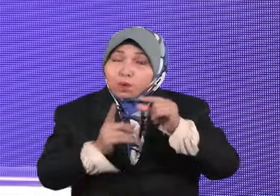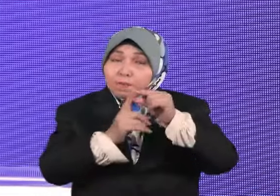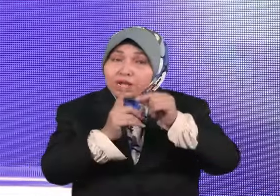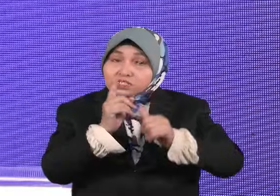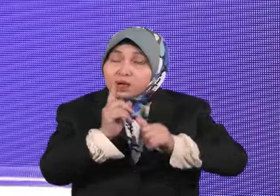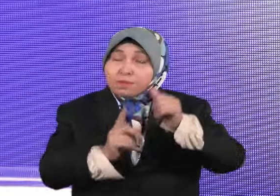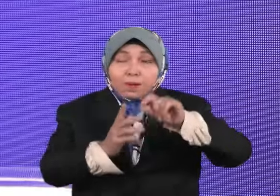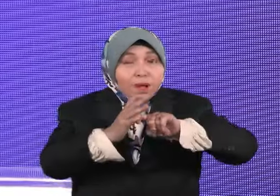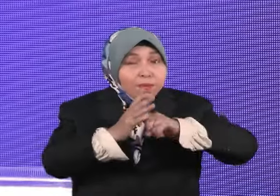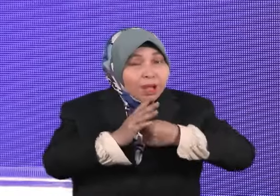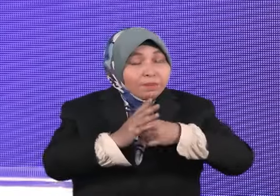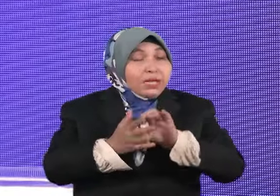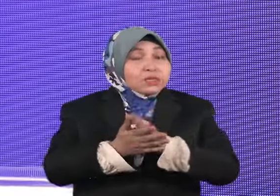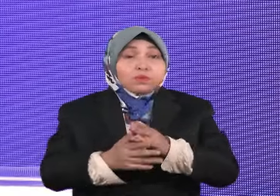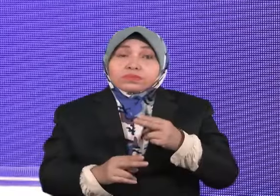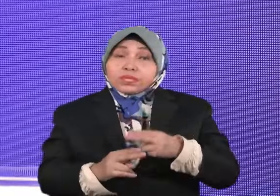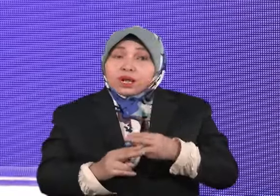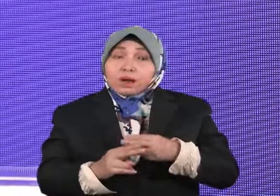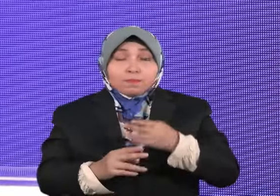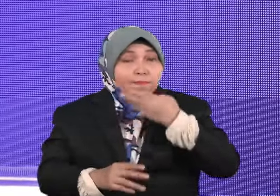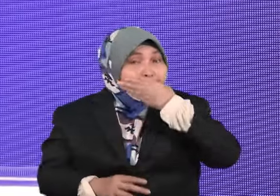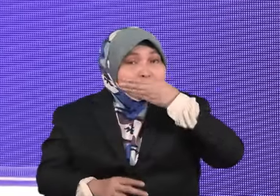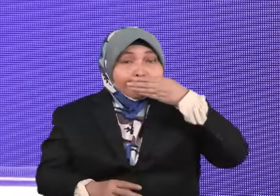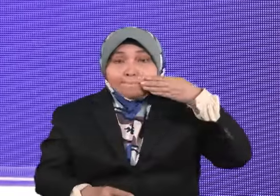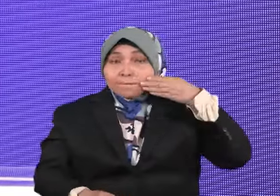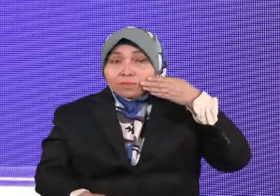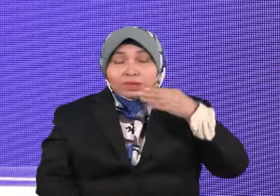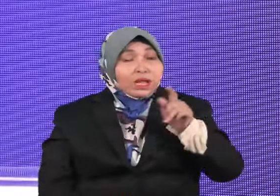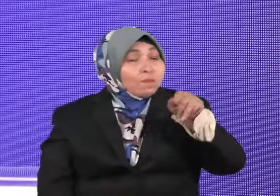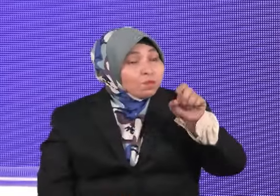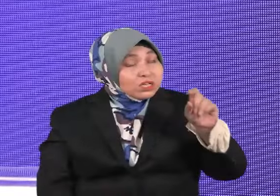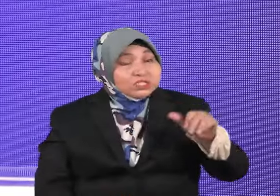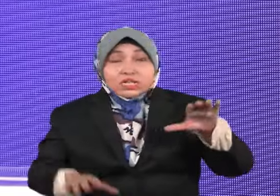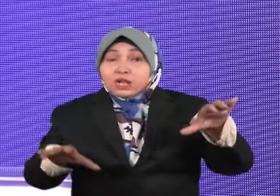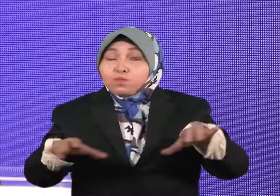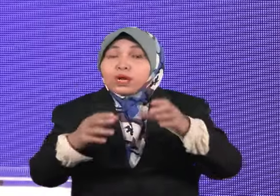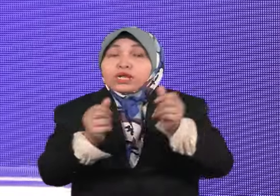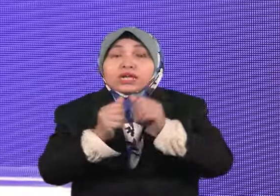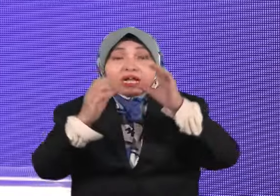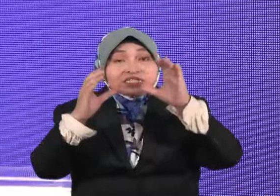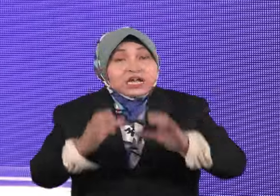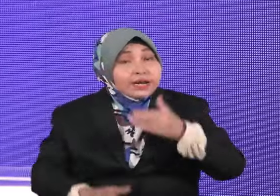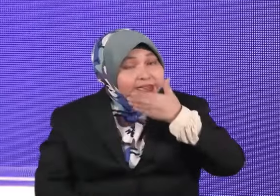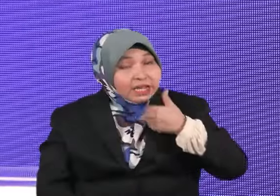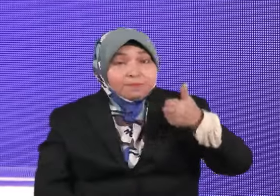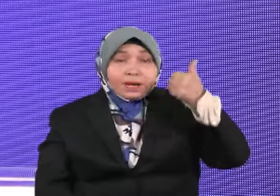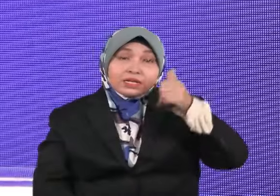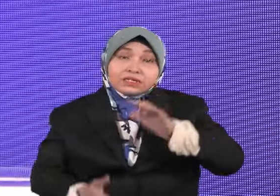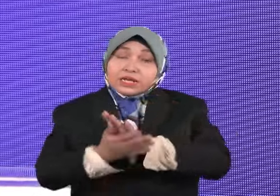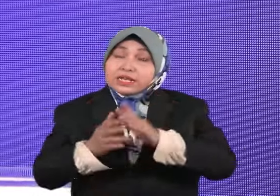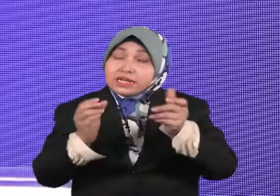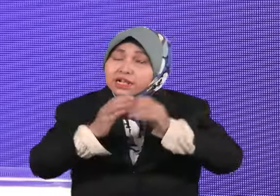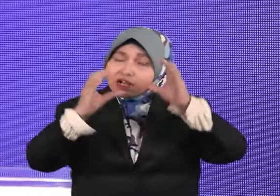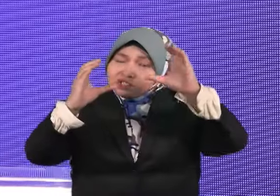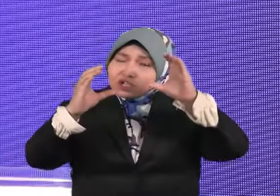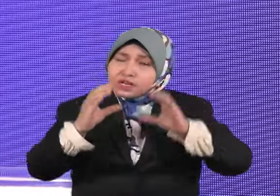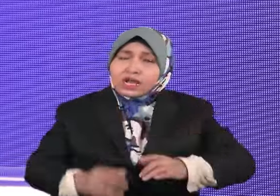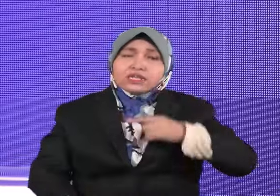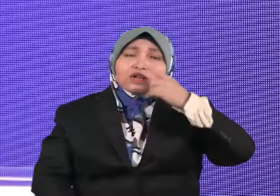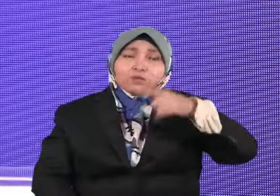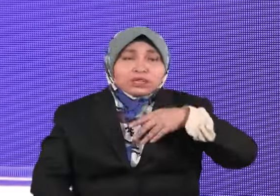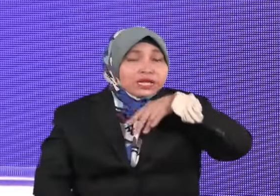kata kunci, iaitu namanya puasa. Bila puasa ini dibuat dengan cara yang terbaik, dengan ciri yang dinyatakan oleh